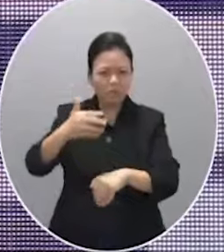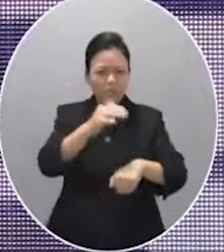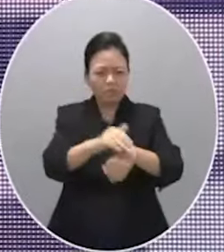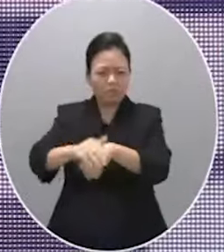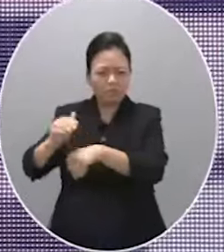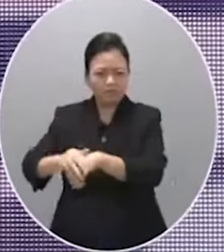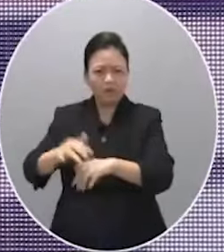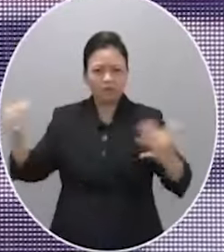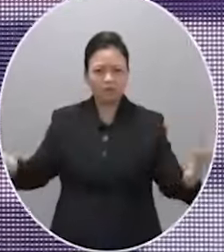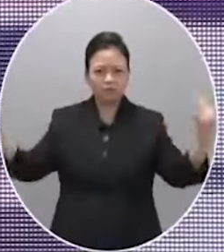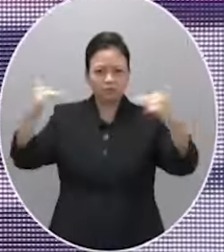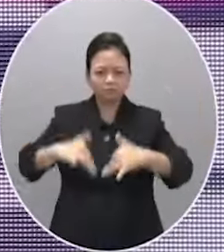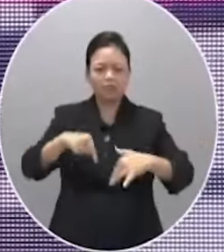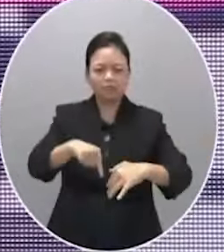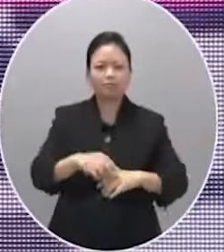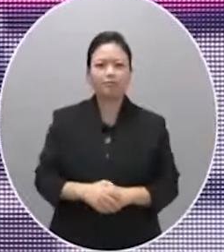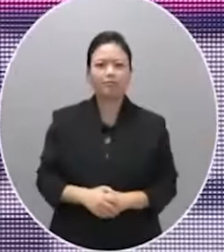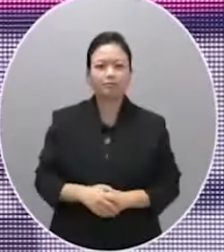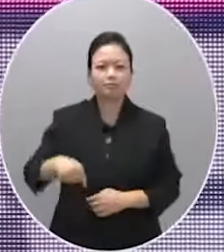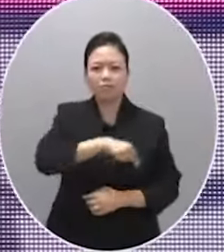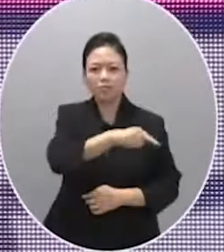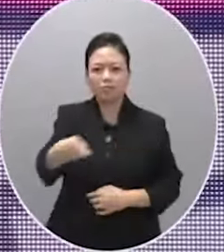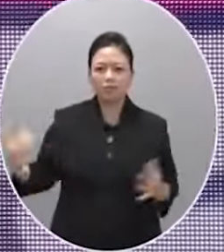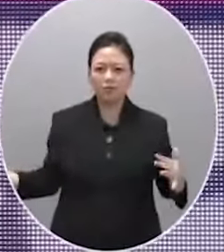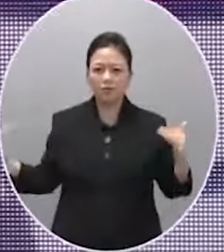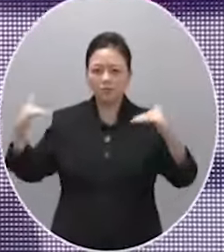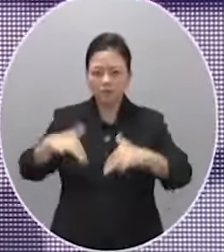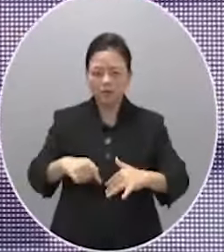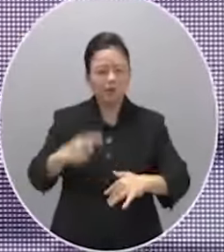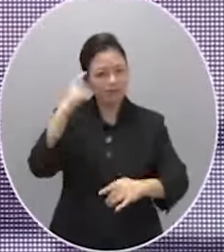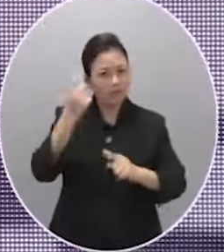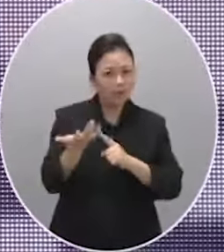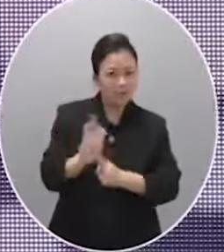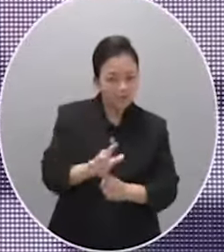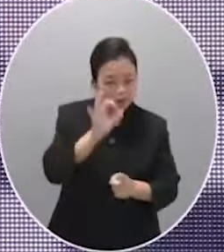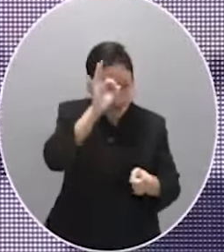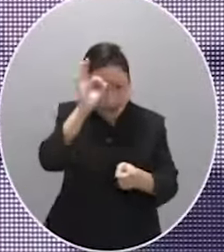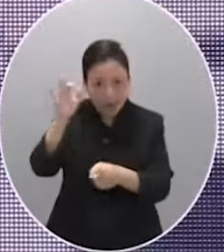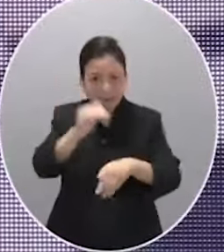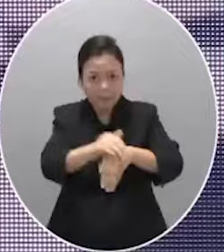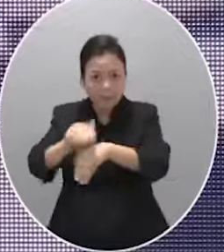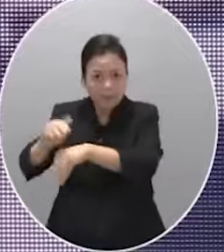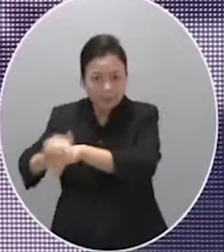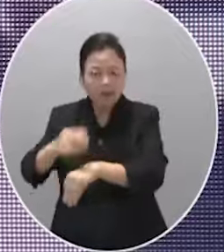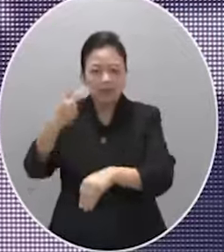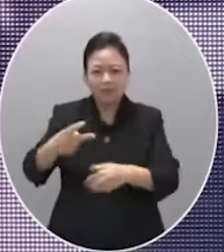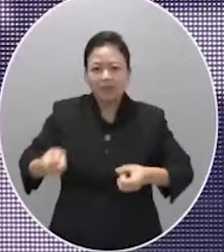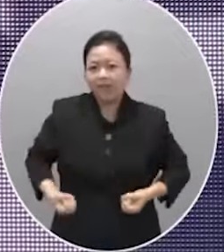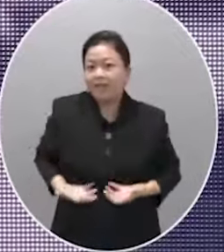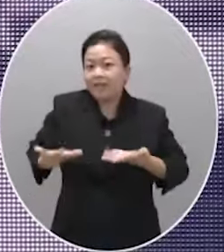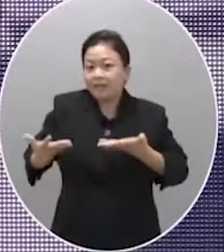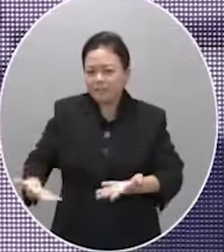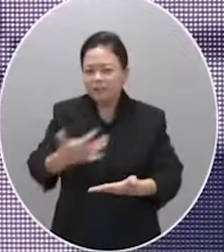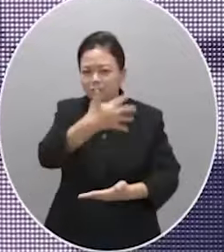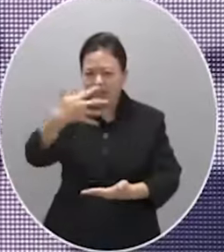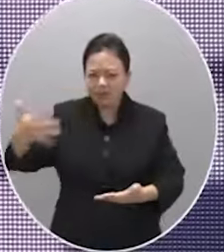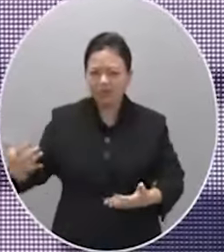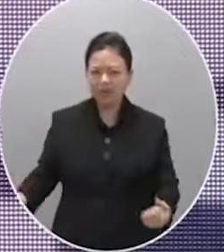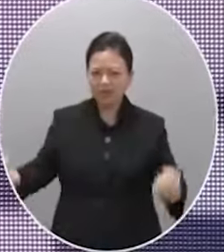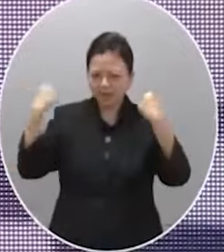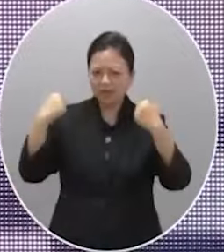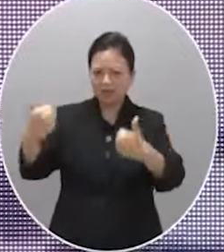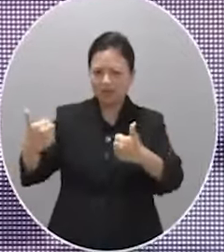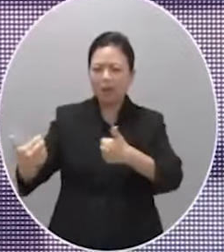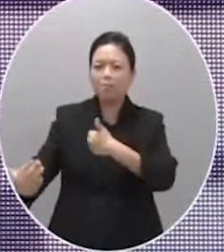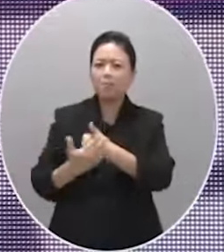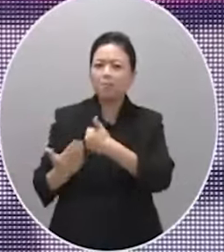创作。我们汇聚在这里，不仅是为了表扬优秀，更是为了庆祝音乐的力量。它能打开心